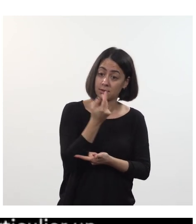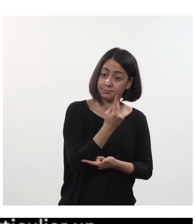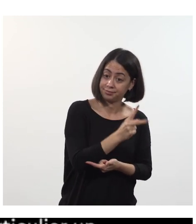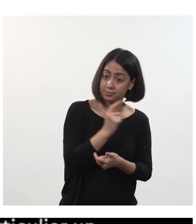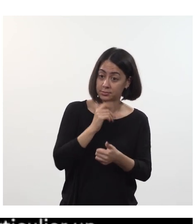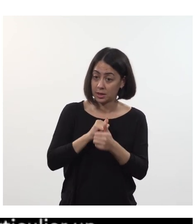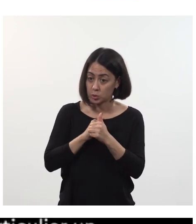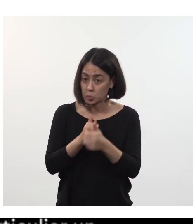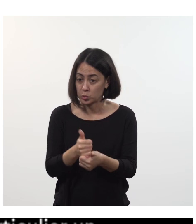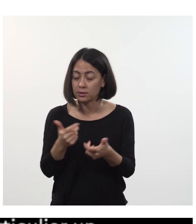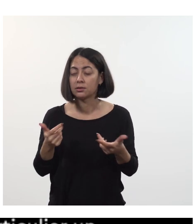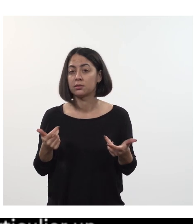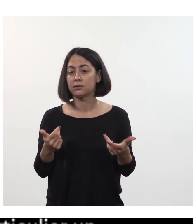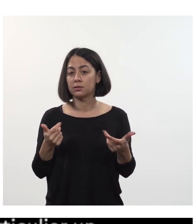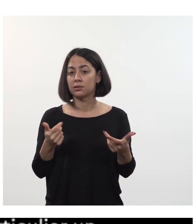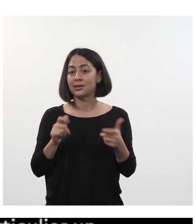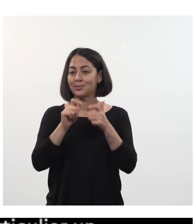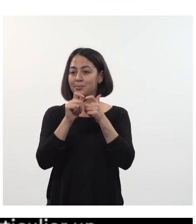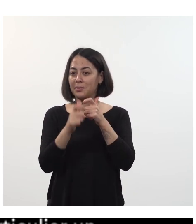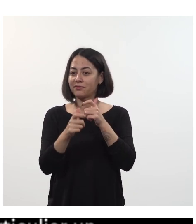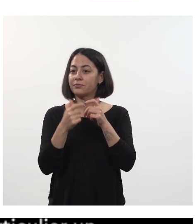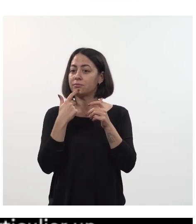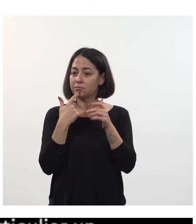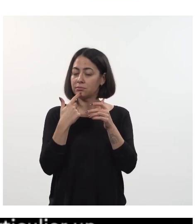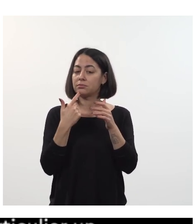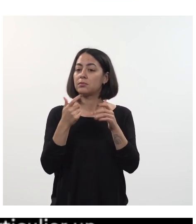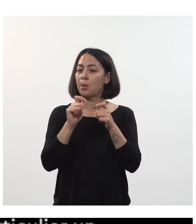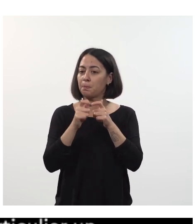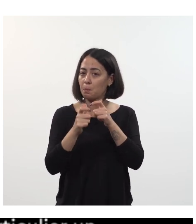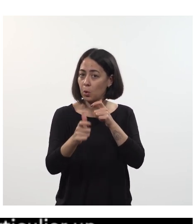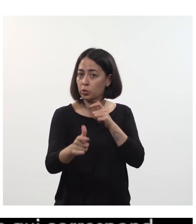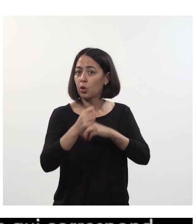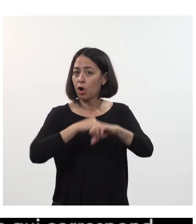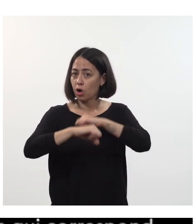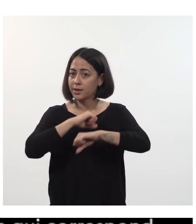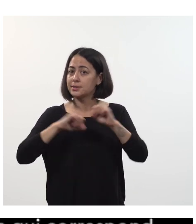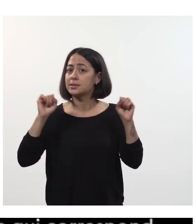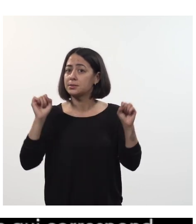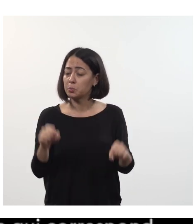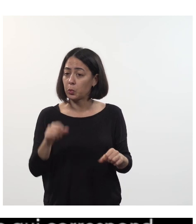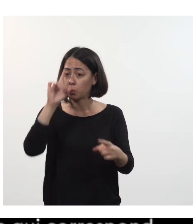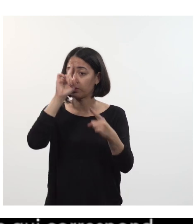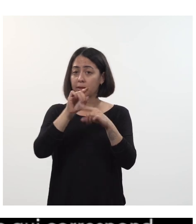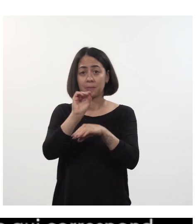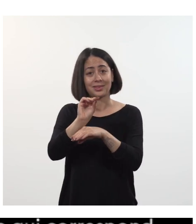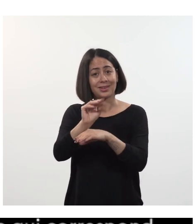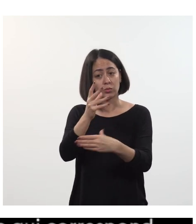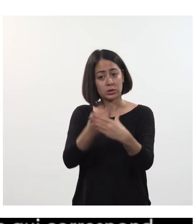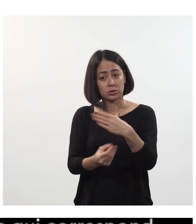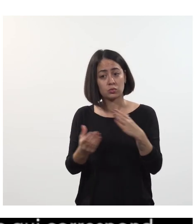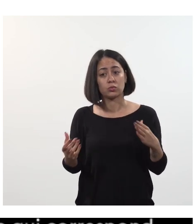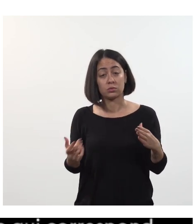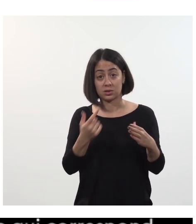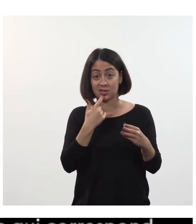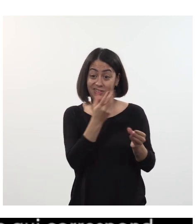permet bah, d'avoir derrière un protocole à mettre en place au niveau de la dénutrition pour savoir combien